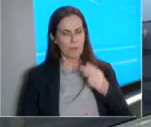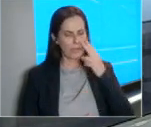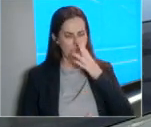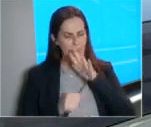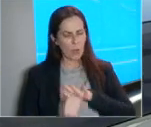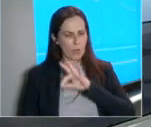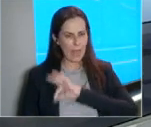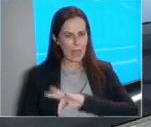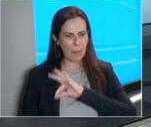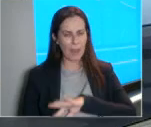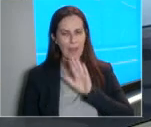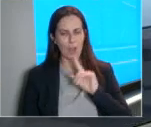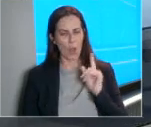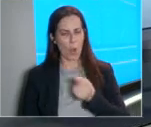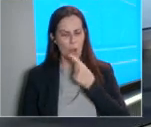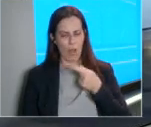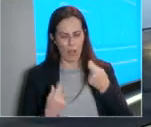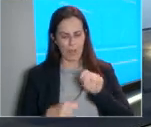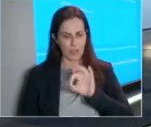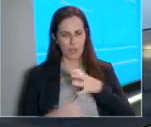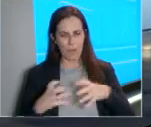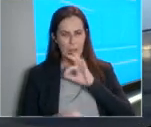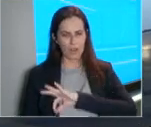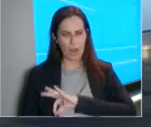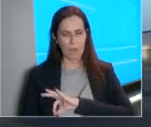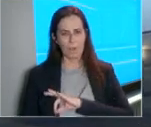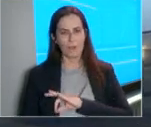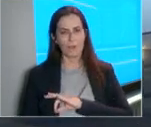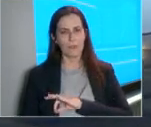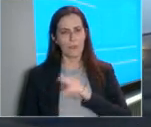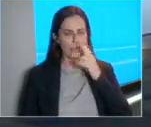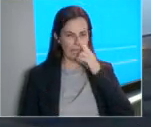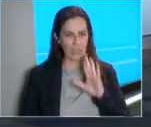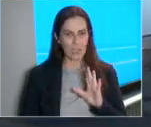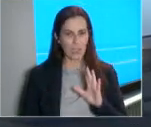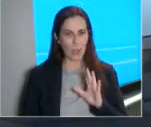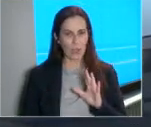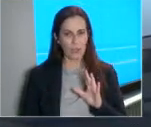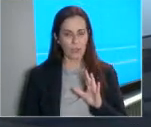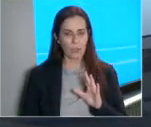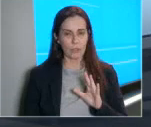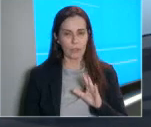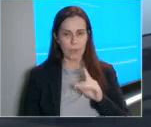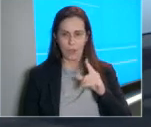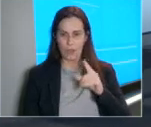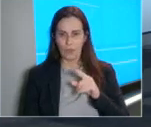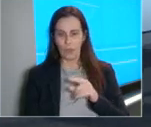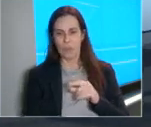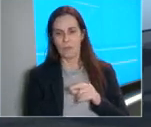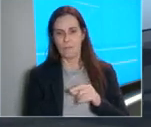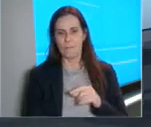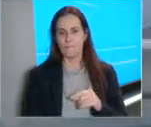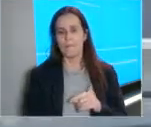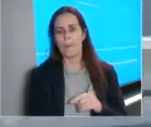אביגדור ליברמן, על עודד פורר, על כל חברי הכנסת שלכם, לנסות ולדעת, אגב, פתאות קראת לך קושניר כמו